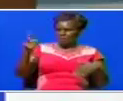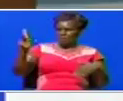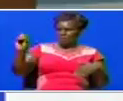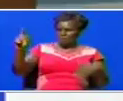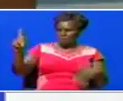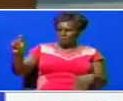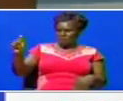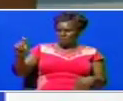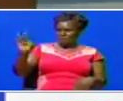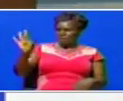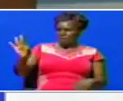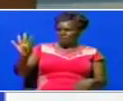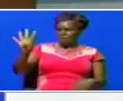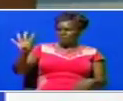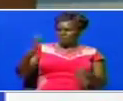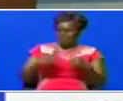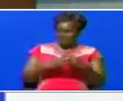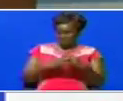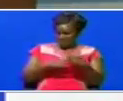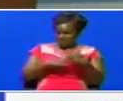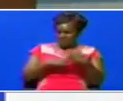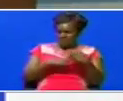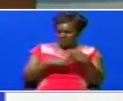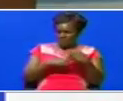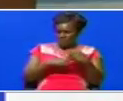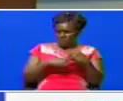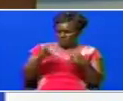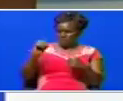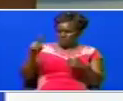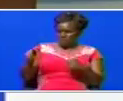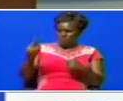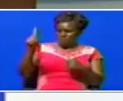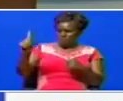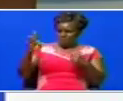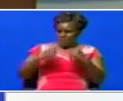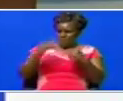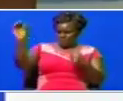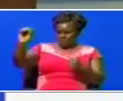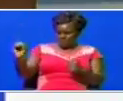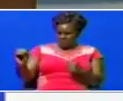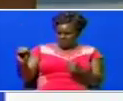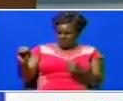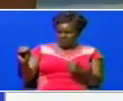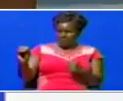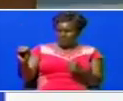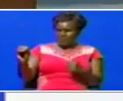Okot, 347, that is 0.18%.